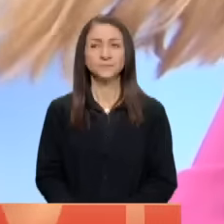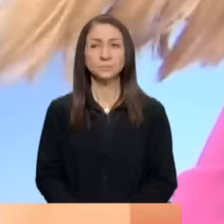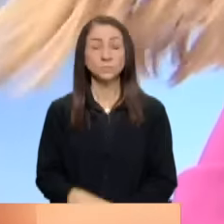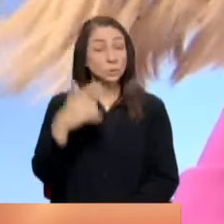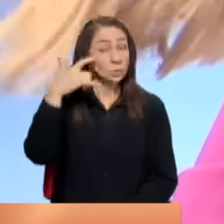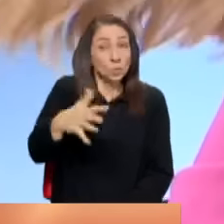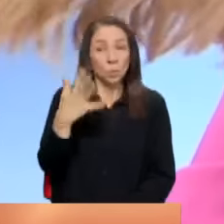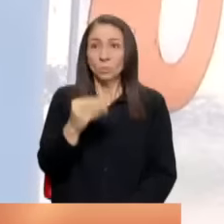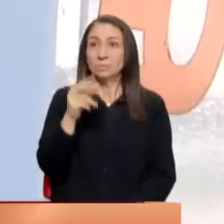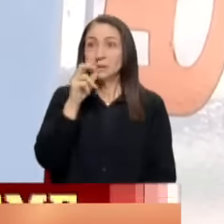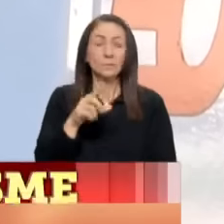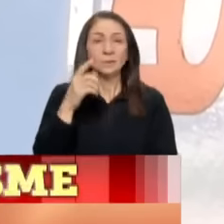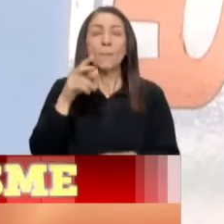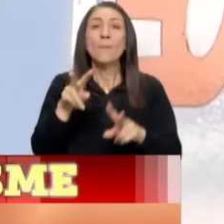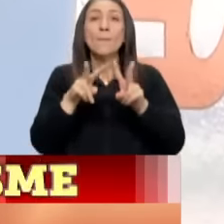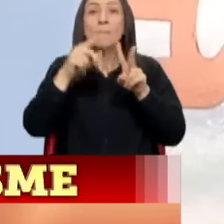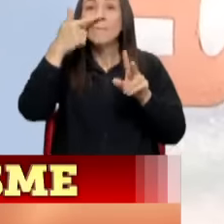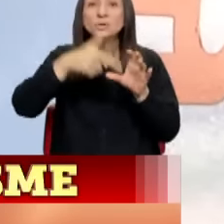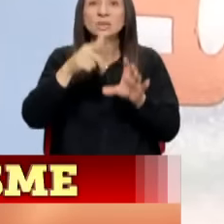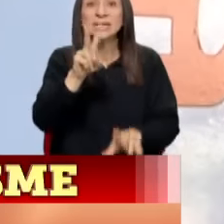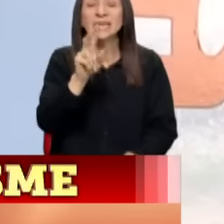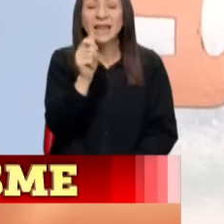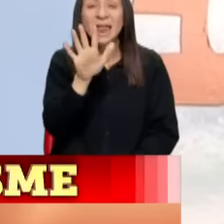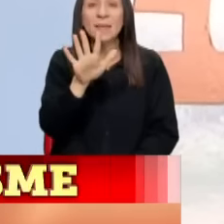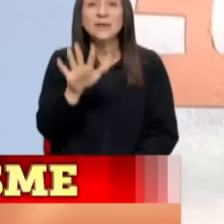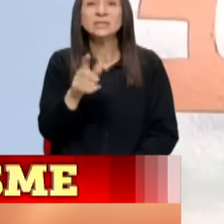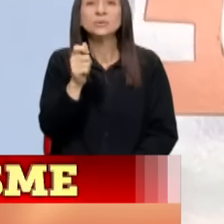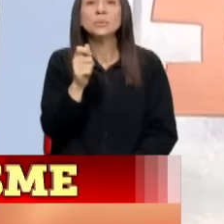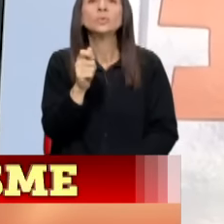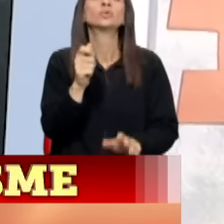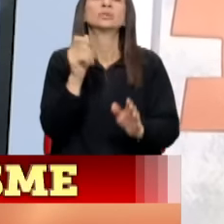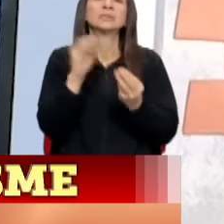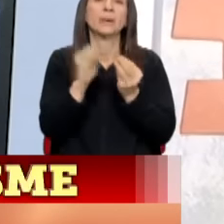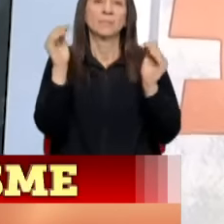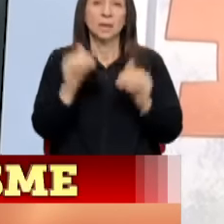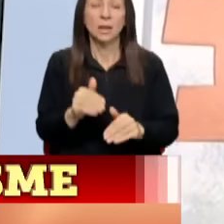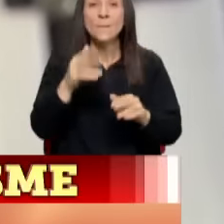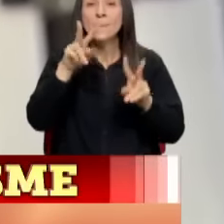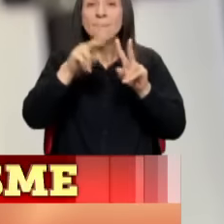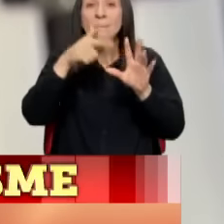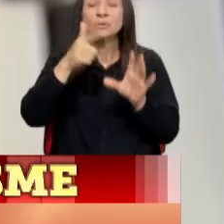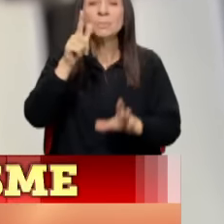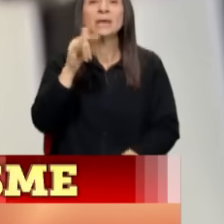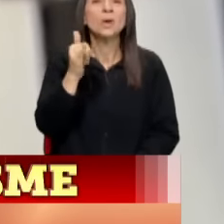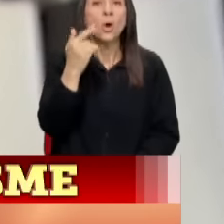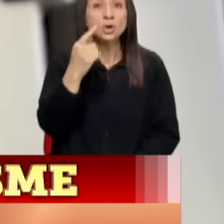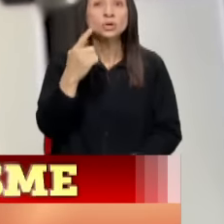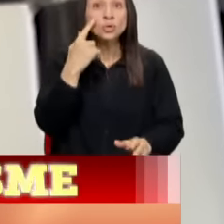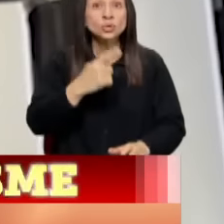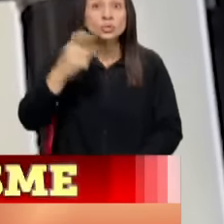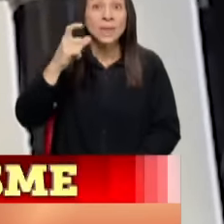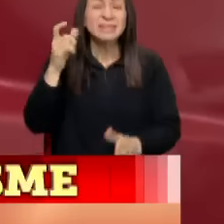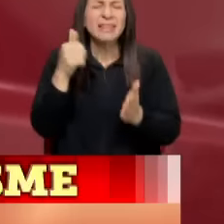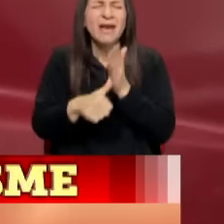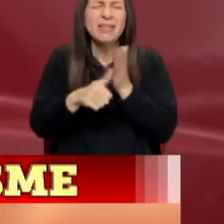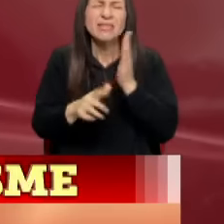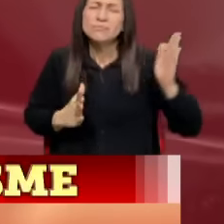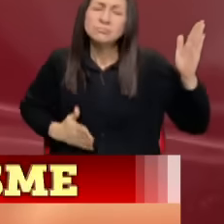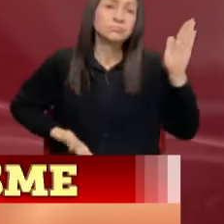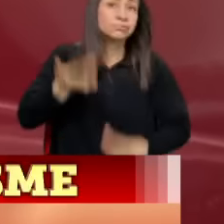Şok oldum, inanın şok oldum. Motorine 2 lira 55 kuruşluk dev zam geldi. Motorinin litre fiyatı Cumhuriyet tarihinin zirvesini